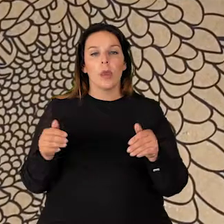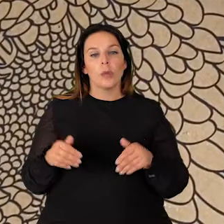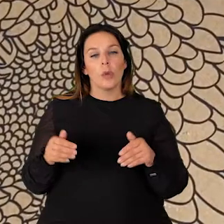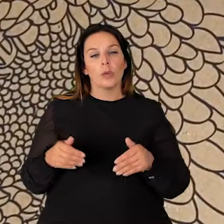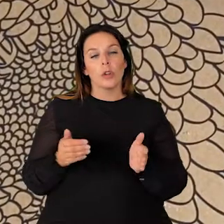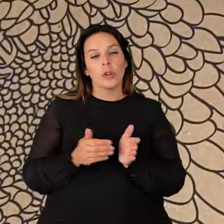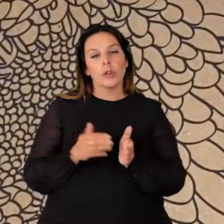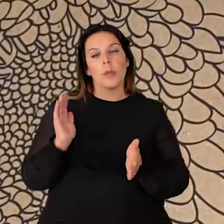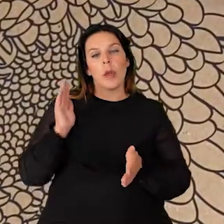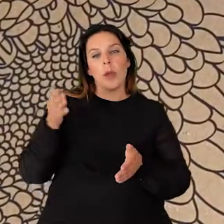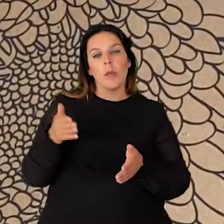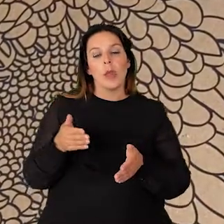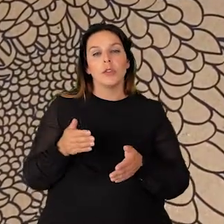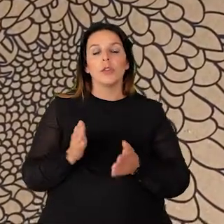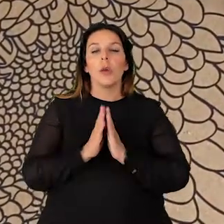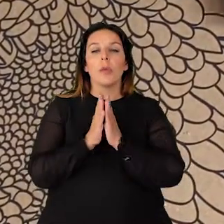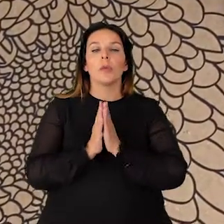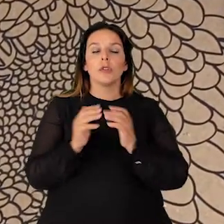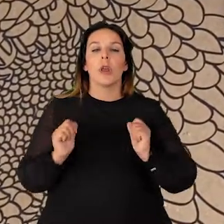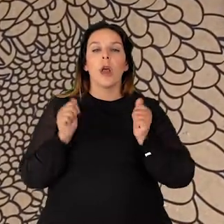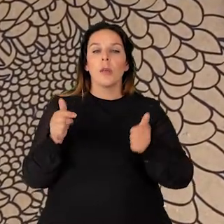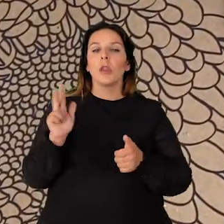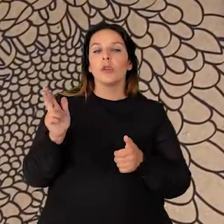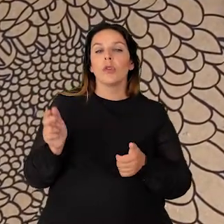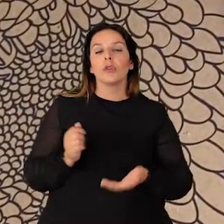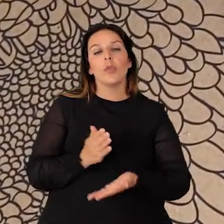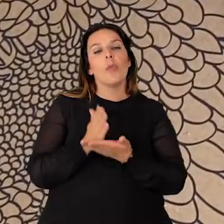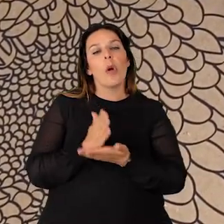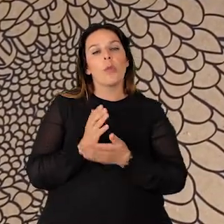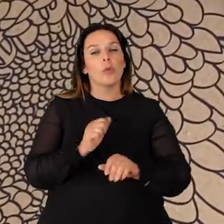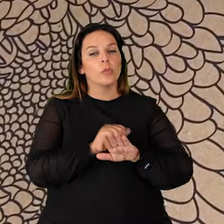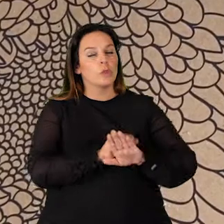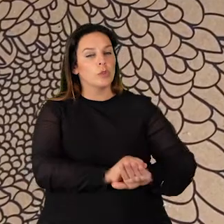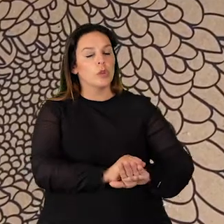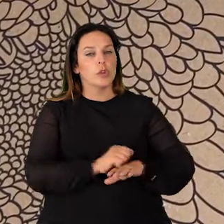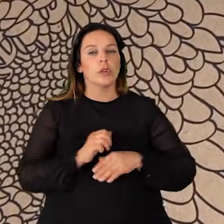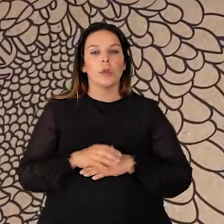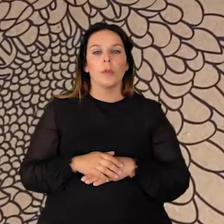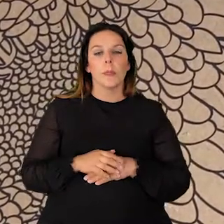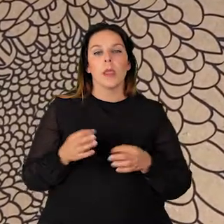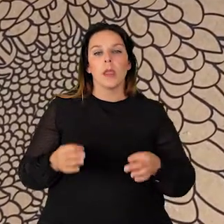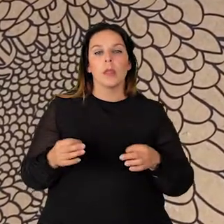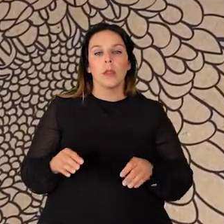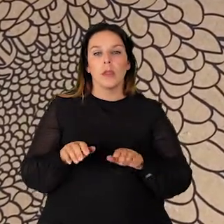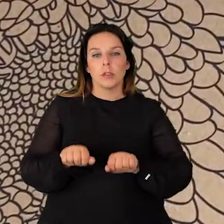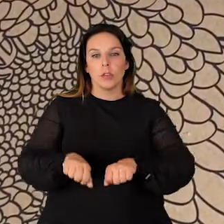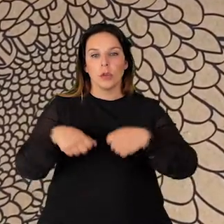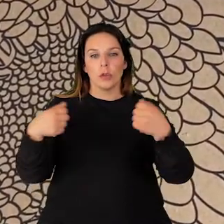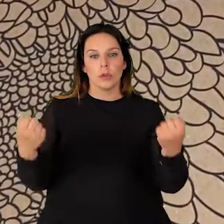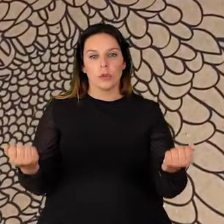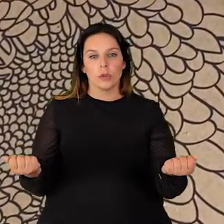poprosić kogoś aby wam przycisnął w tych momentach zdjęcia i teraz rozkładasz kartkę i